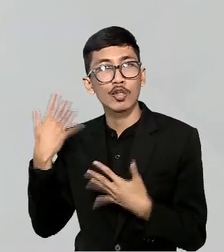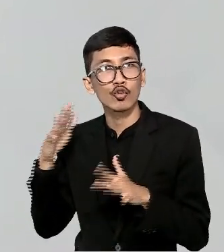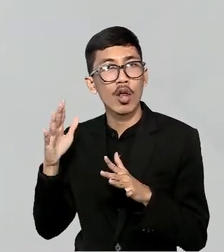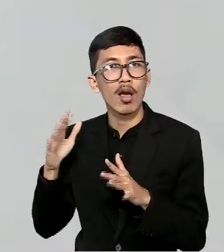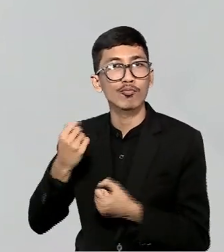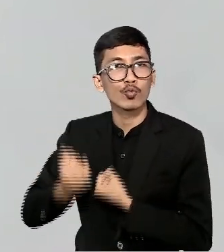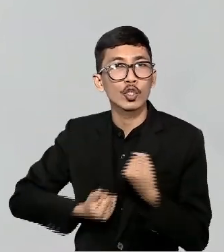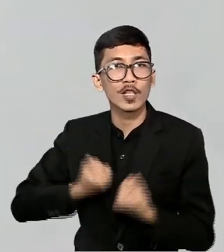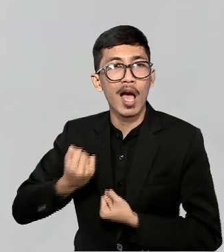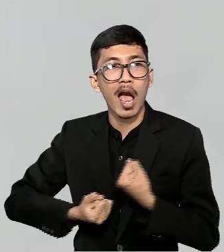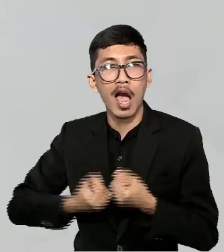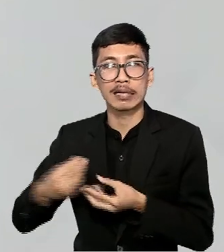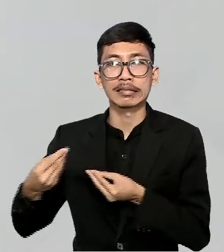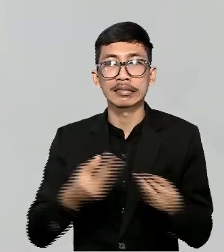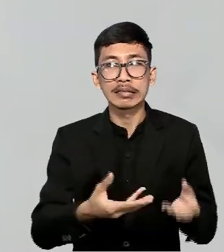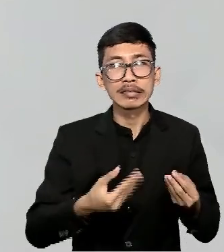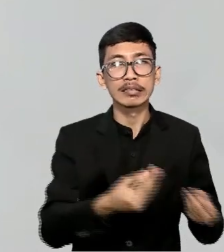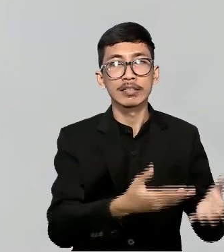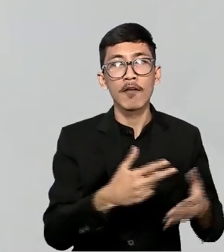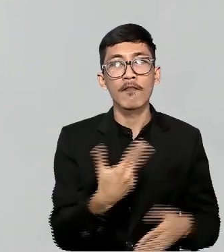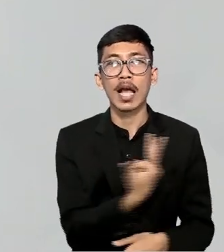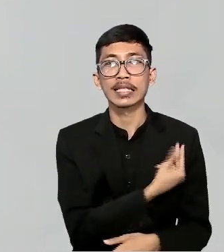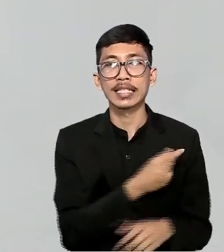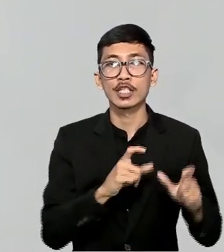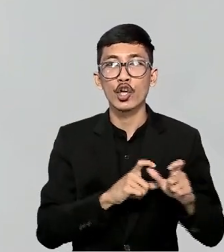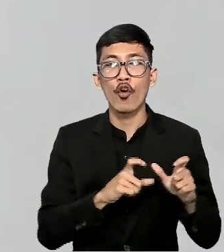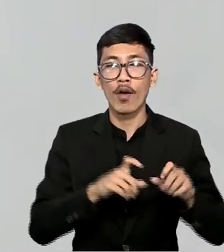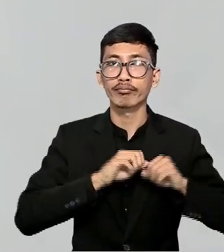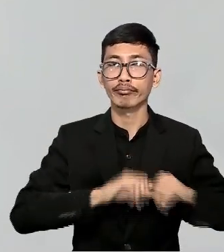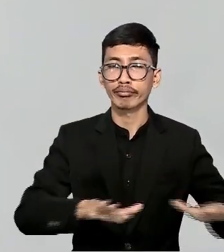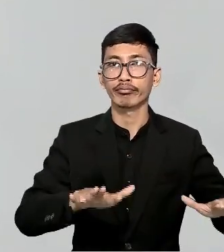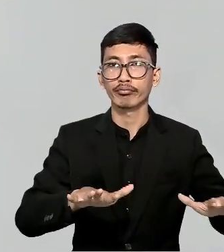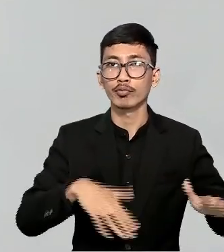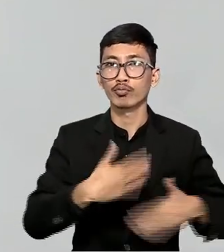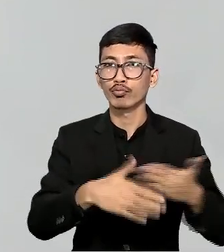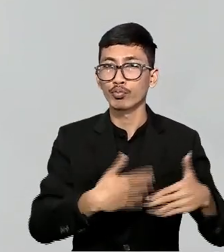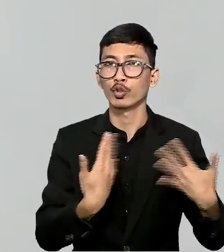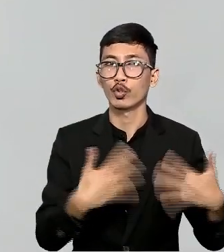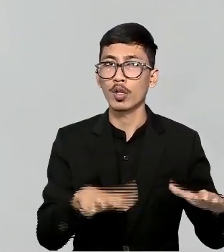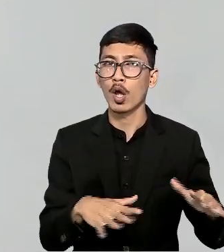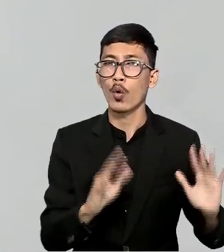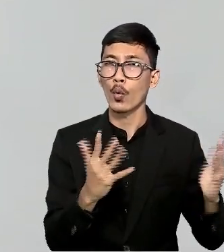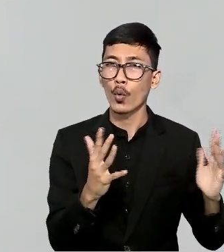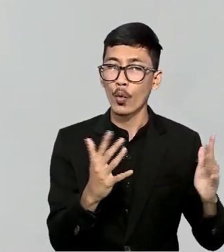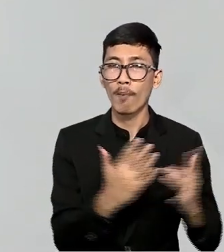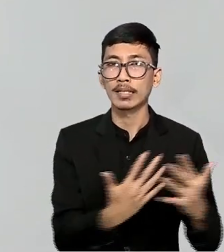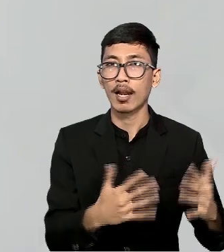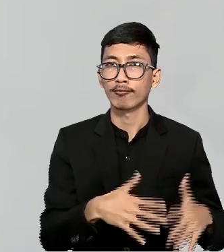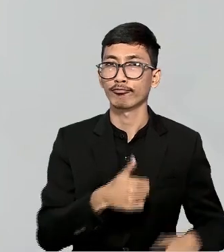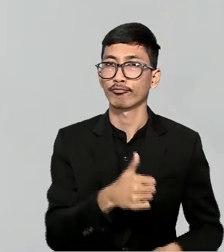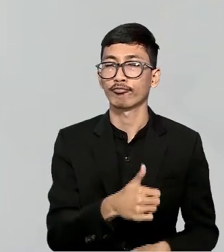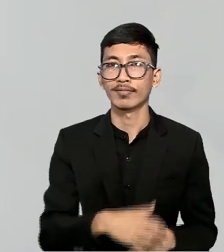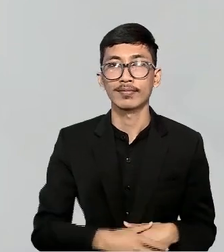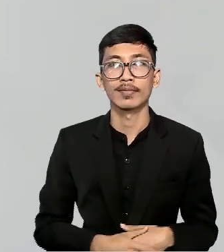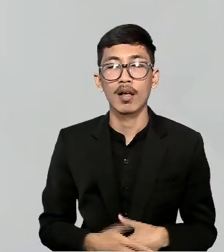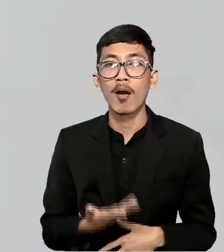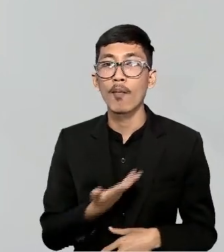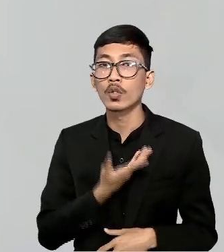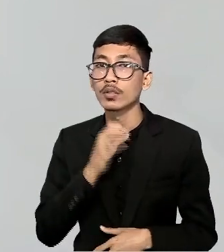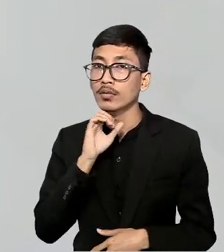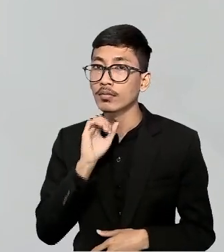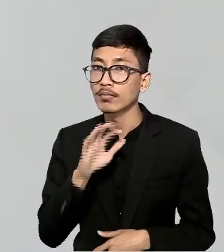sekalipun hanya dengan pasien senova terhadap angka penularan kita saat ini di Indonesia kemudian menjawab pertanyaan dari